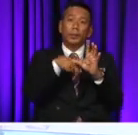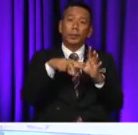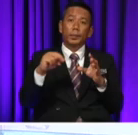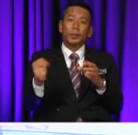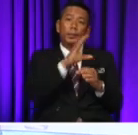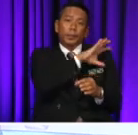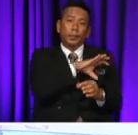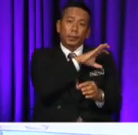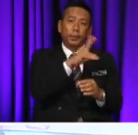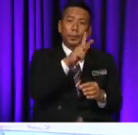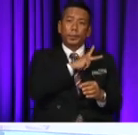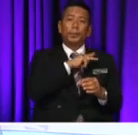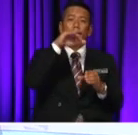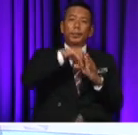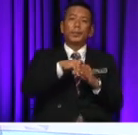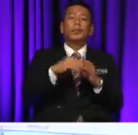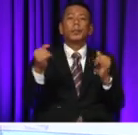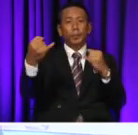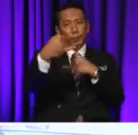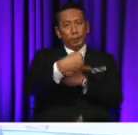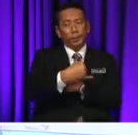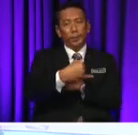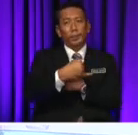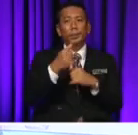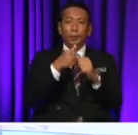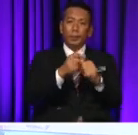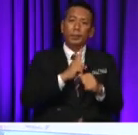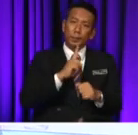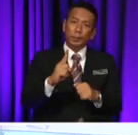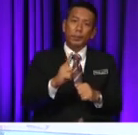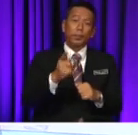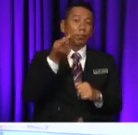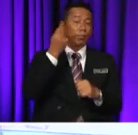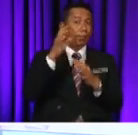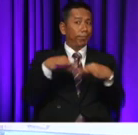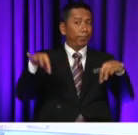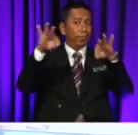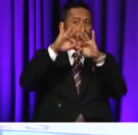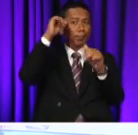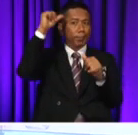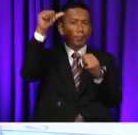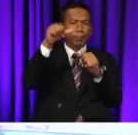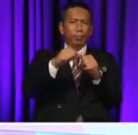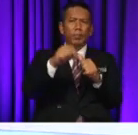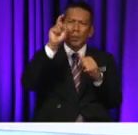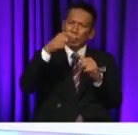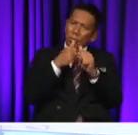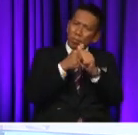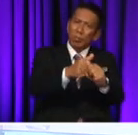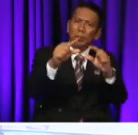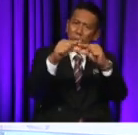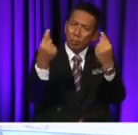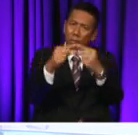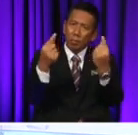ciri-ciri Ketua dalam sebuah organisasi menurut Islam yang tadi saya paling penting ini susah berlandaskan Alquran